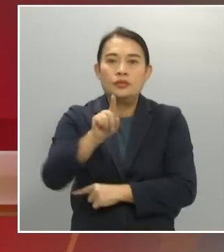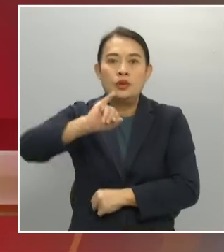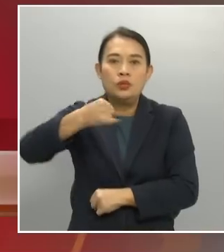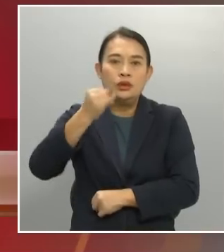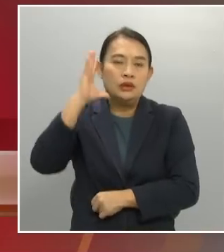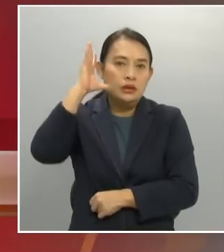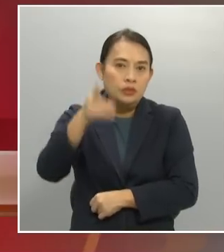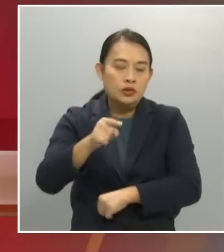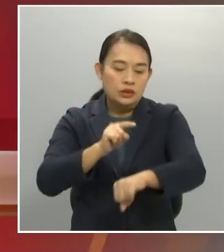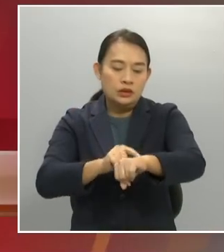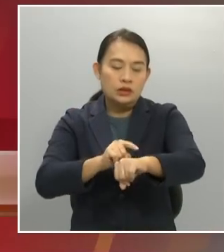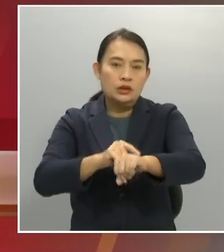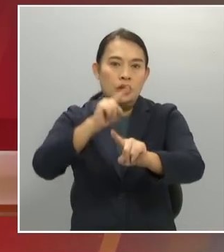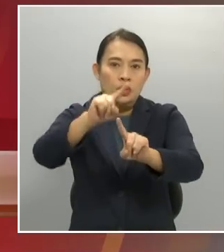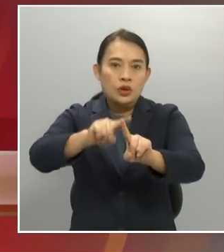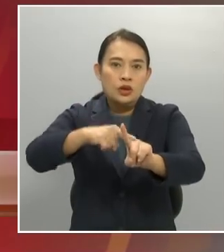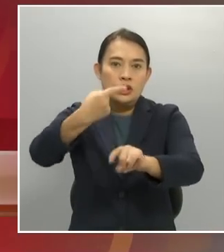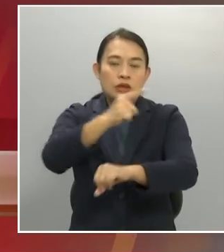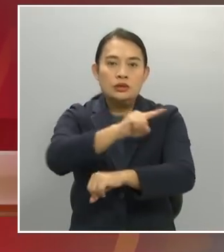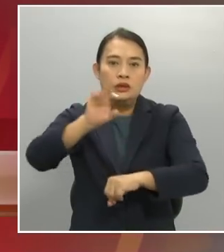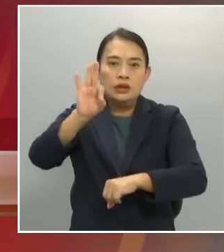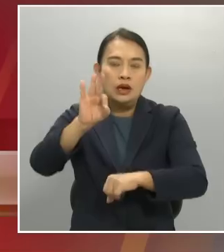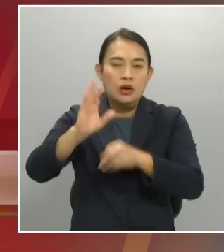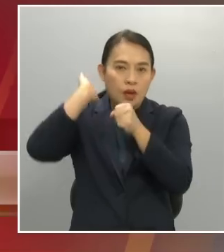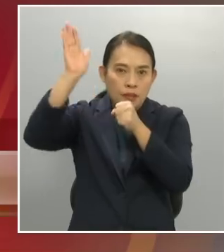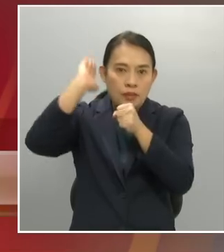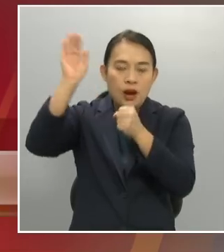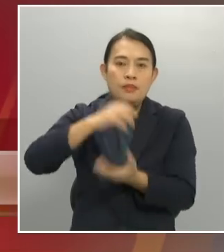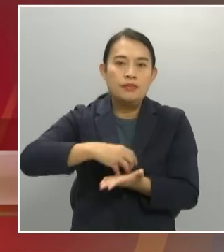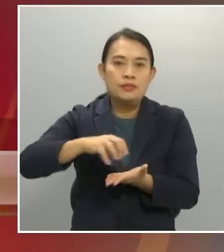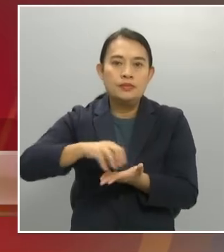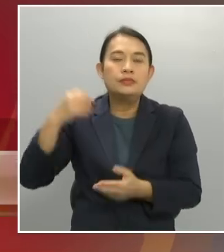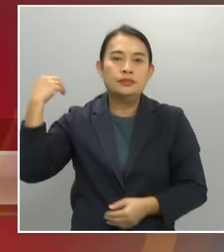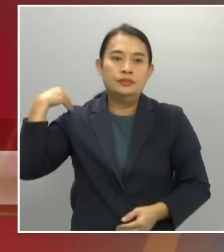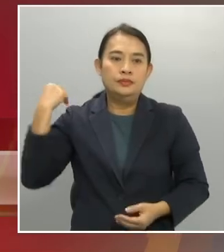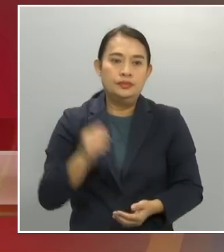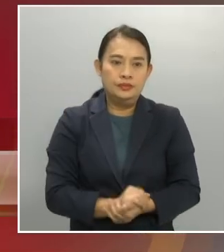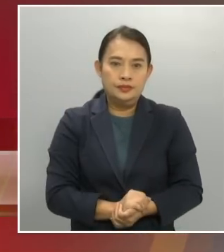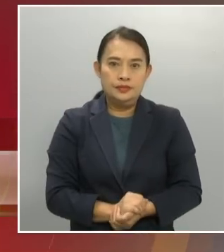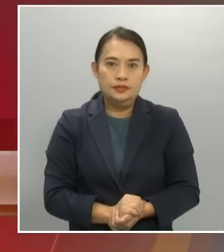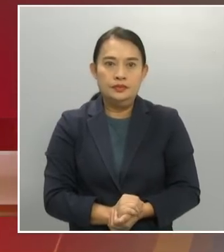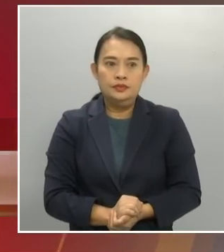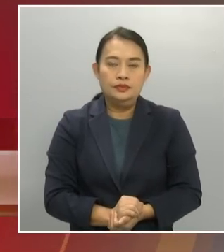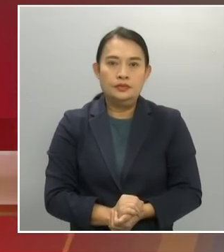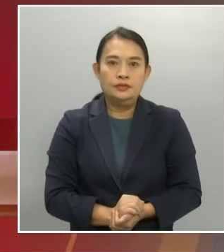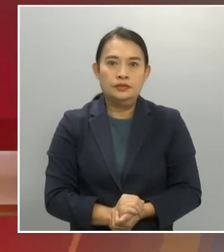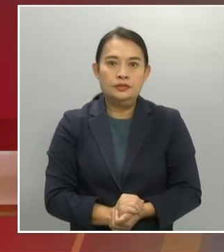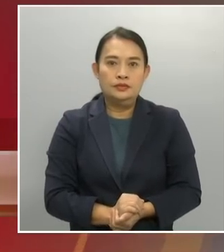9มกราคมจะแถลงรายละเอียดอย่างเป็นทางการอีกครั้งหนึ่งท่านผู้ชมฮะ